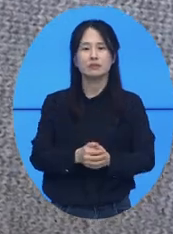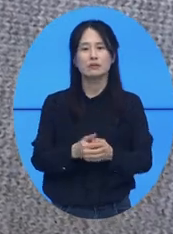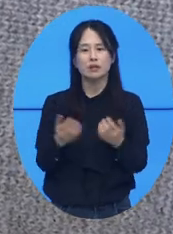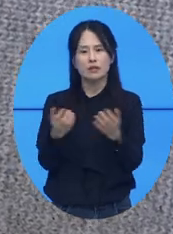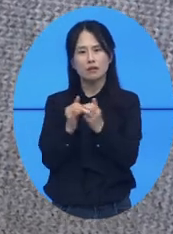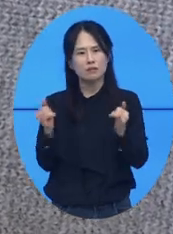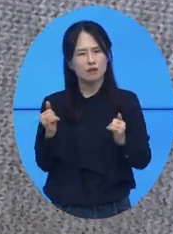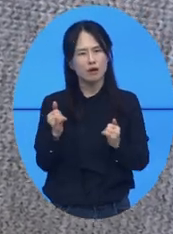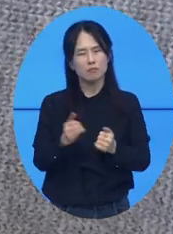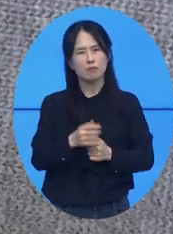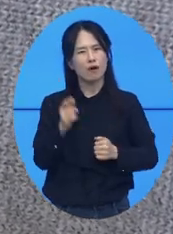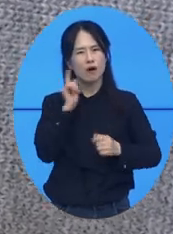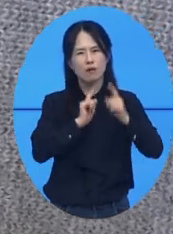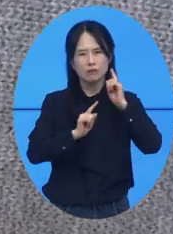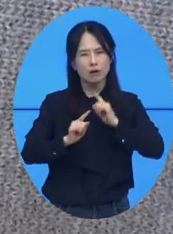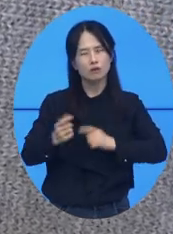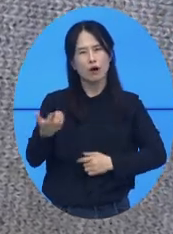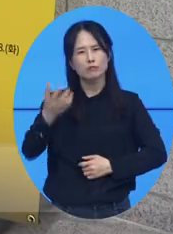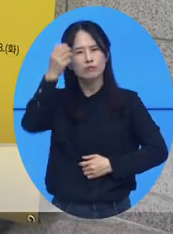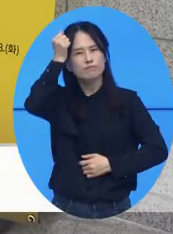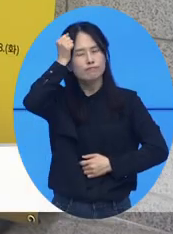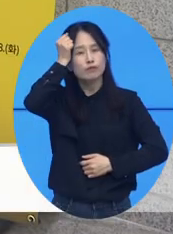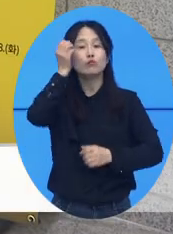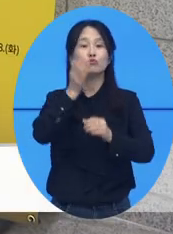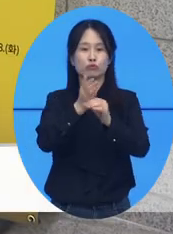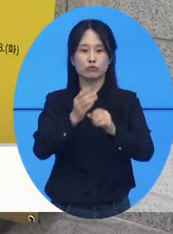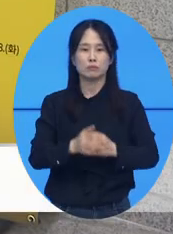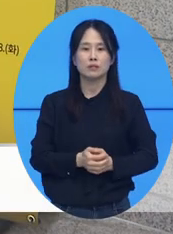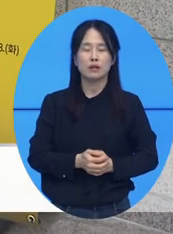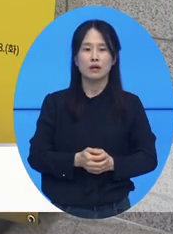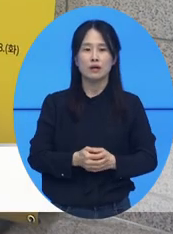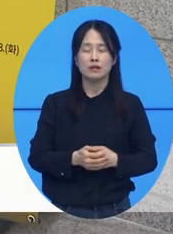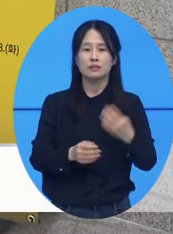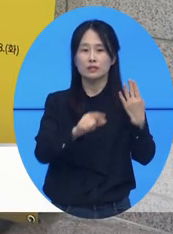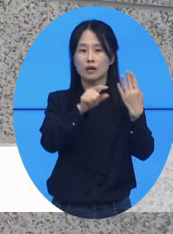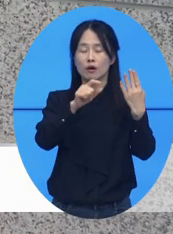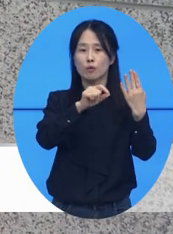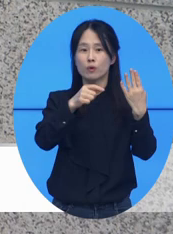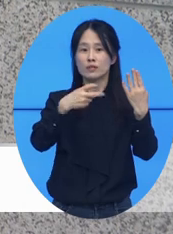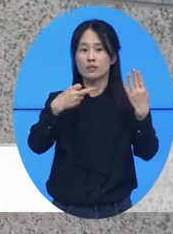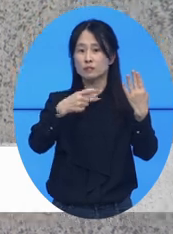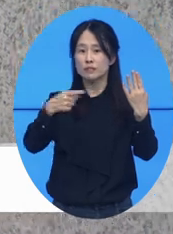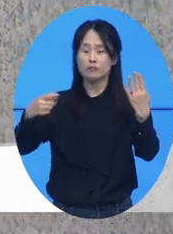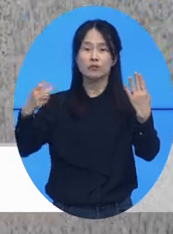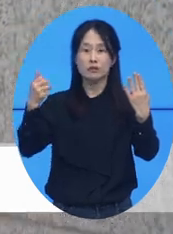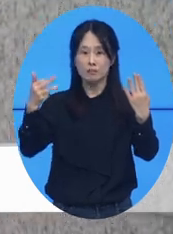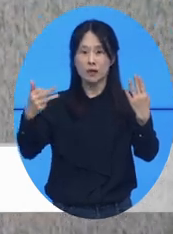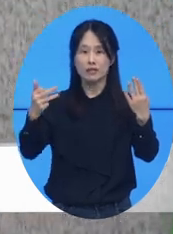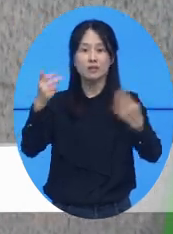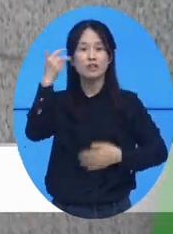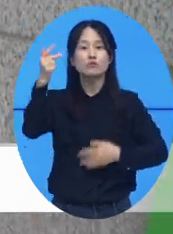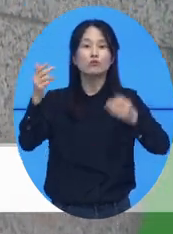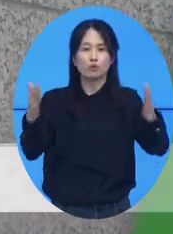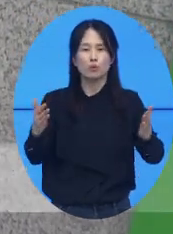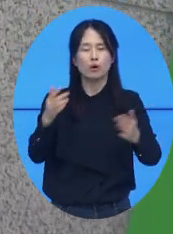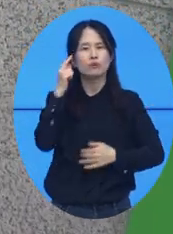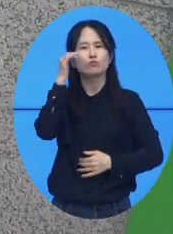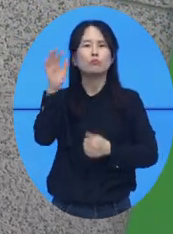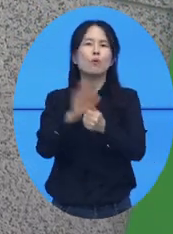세월호의 아픔을 함께했습니다. 경기도는 지난 12일부터 오는 18일까지 일주일 동안 추모 기간을 운영